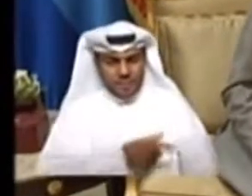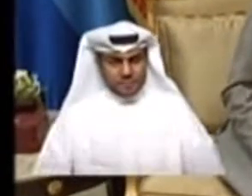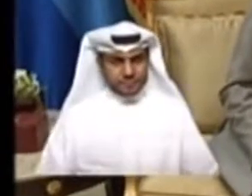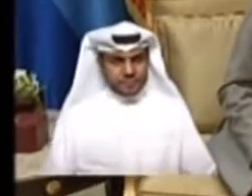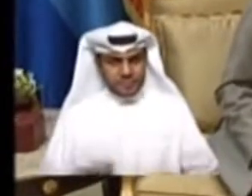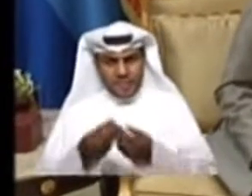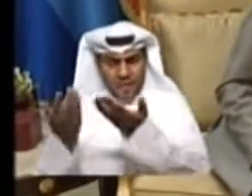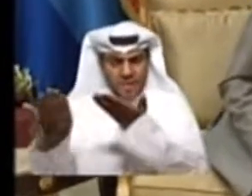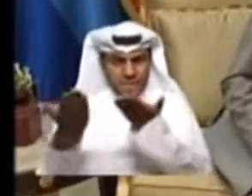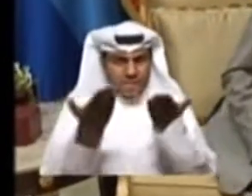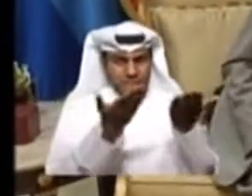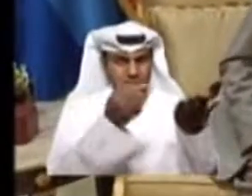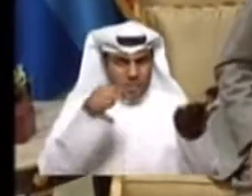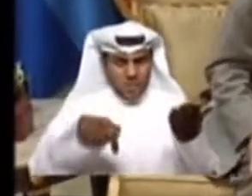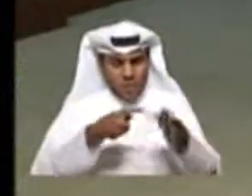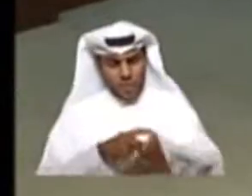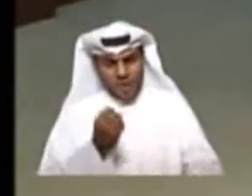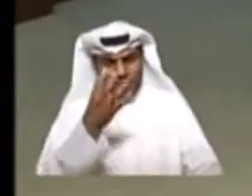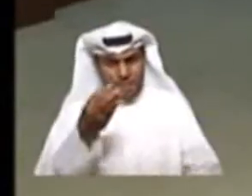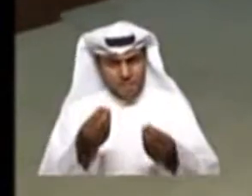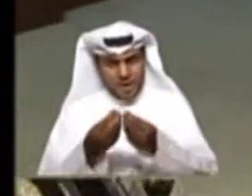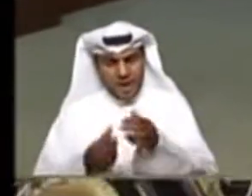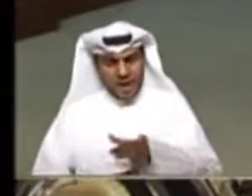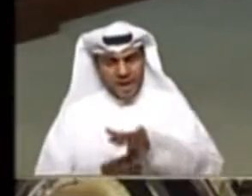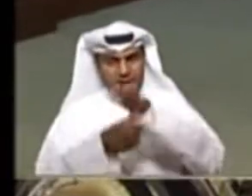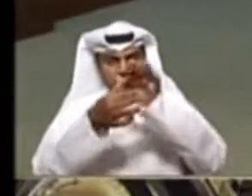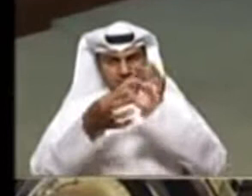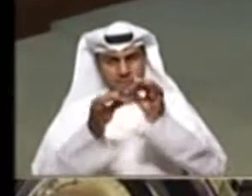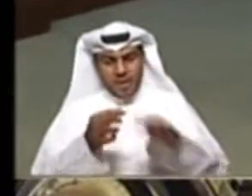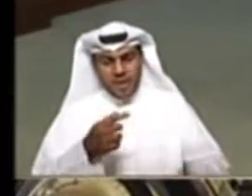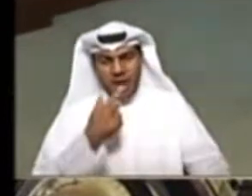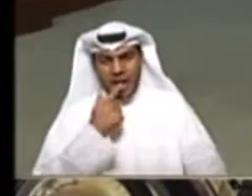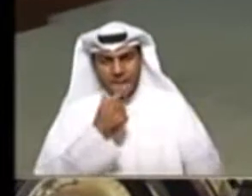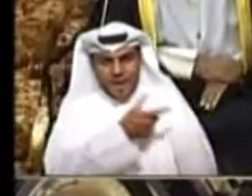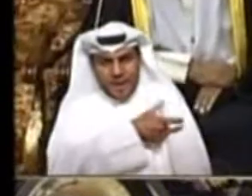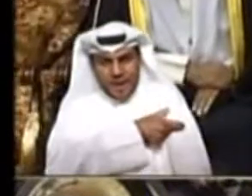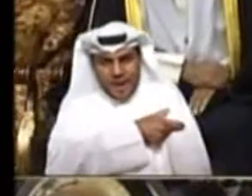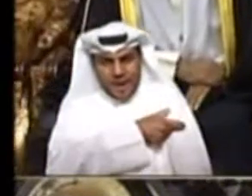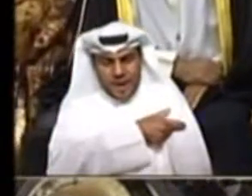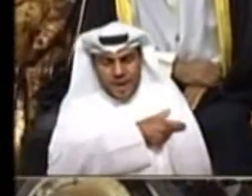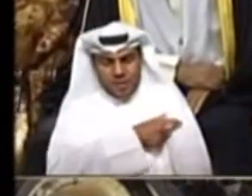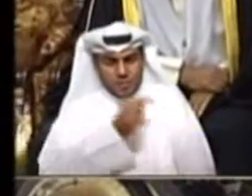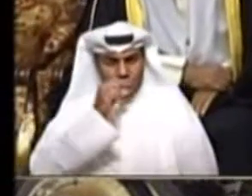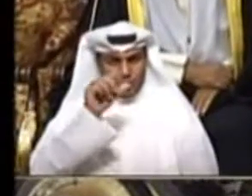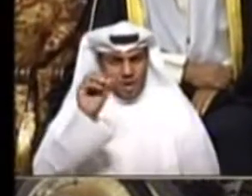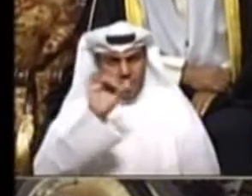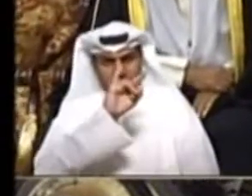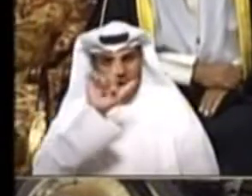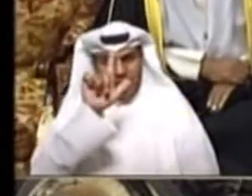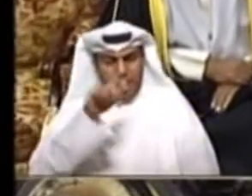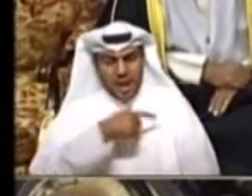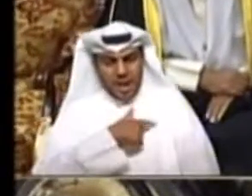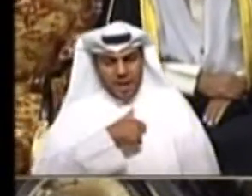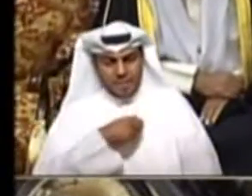كما استقبل سموه رعاه الله بقصر بيان صباح اليوم رئيس جمعية الهلال الأحمر الكويتية الدكتور هلال مساعد الساير